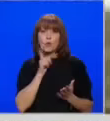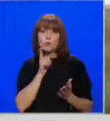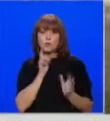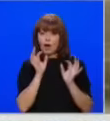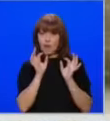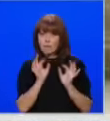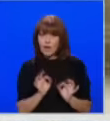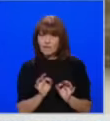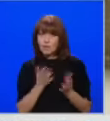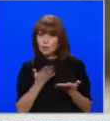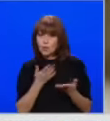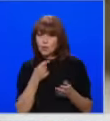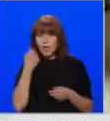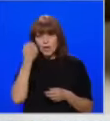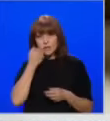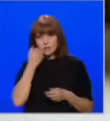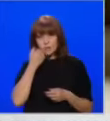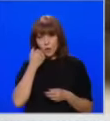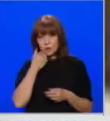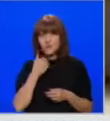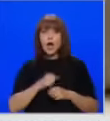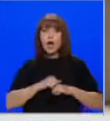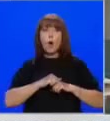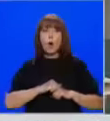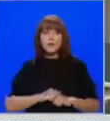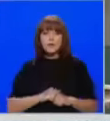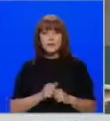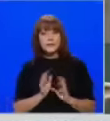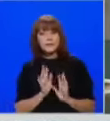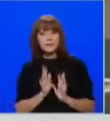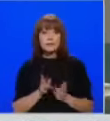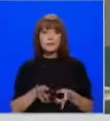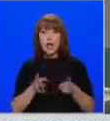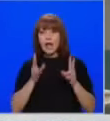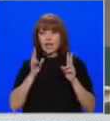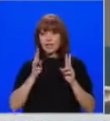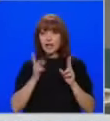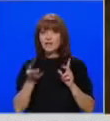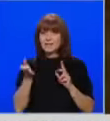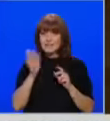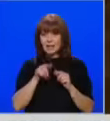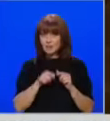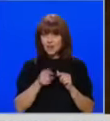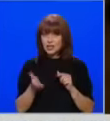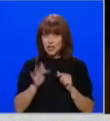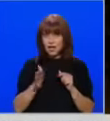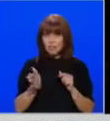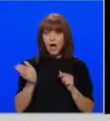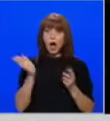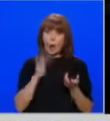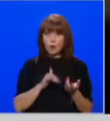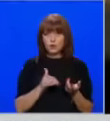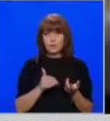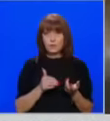правилно към тях. Дава гаранция. А общината те първа ще решава дали след тази пилотна серия да иска още, за да